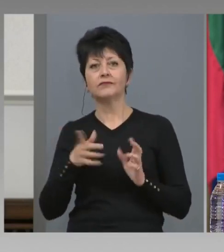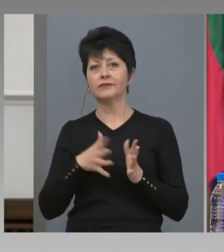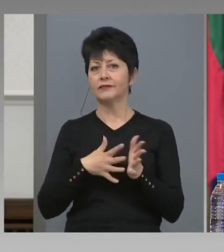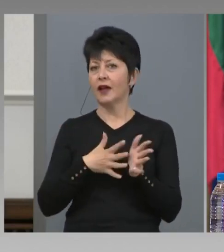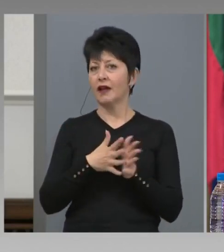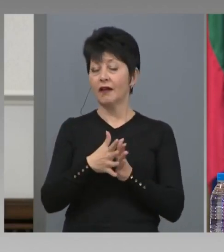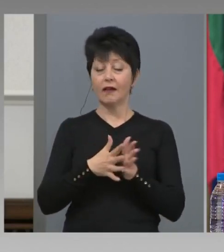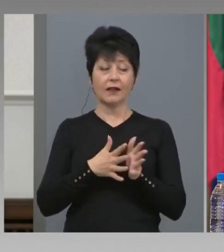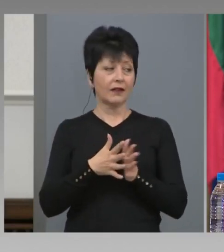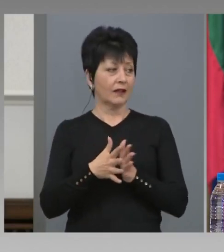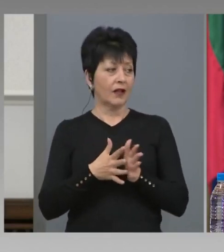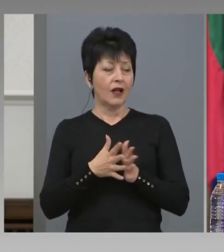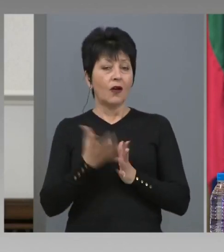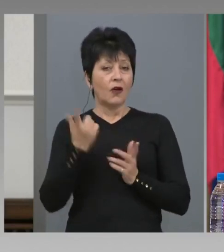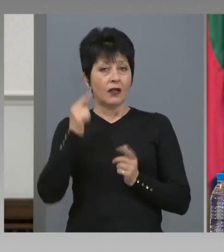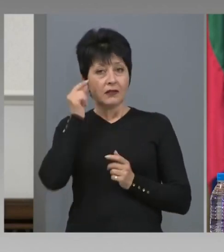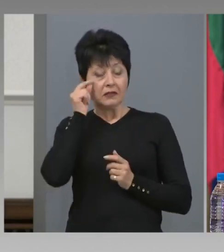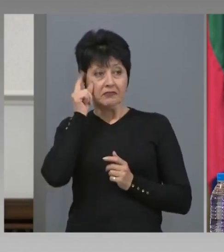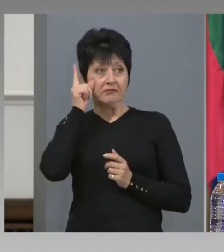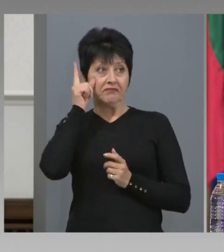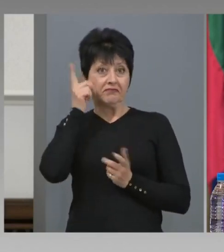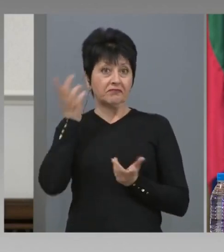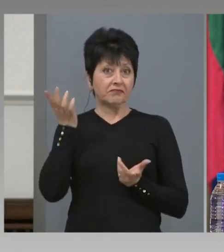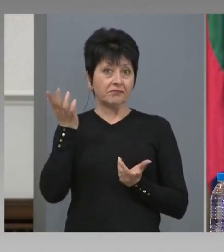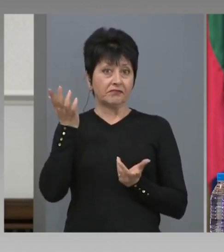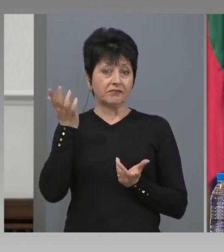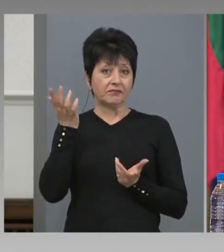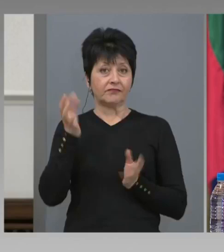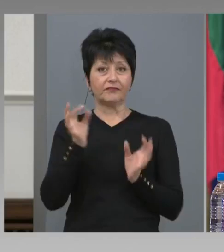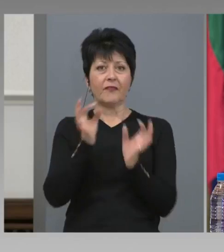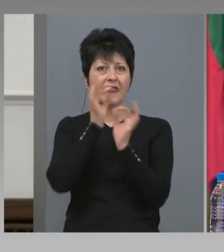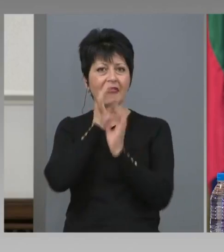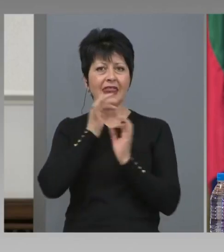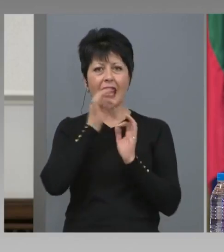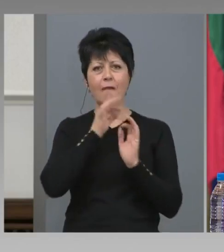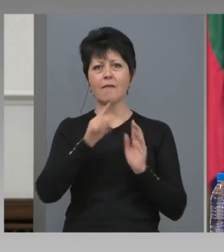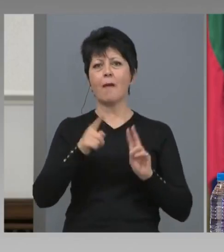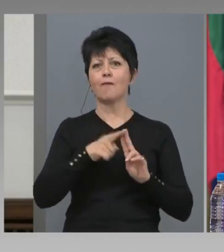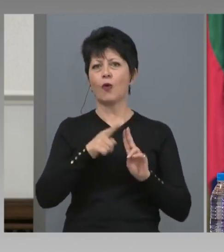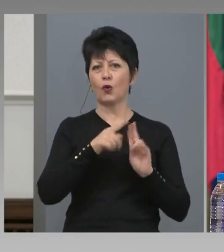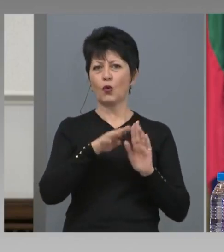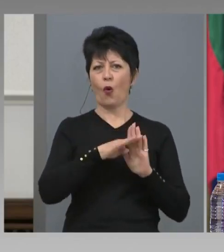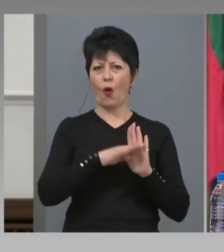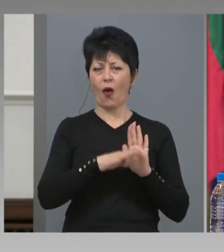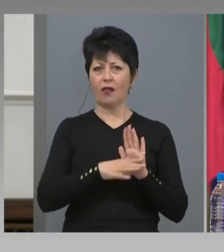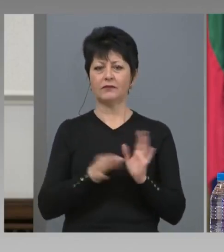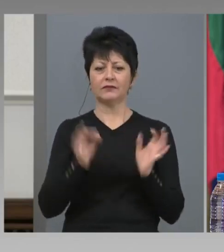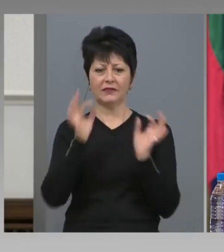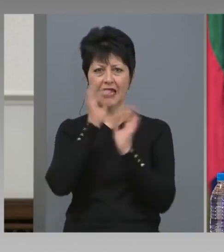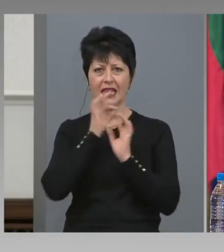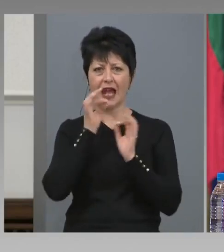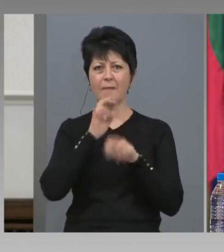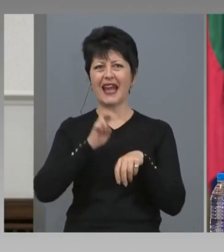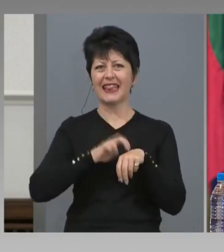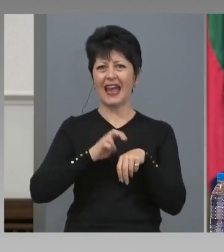хората се чудат. Няма протокол, няма ясна диагноза.